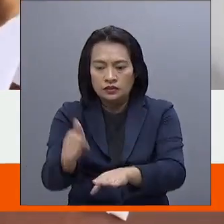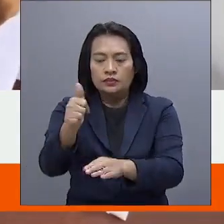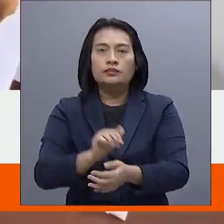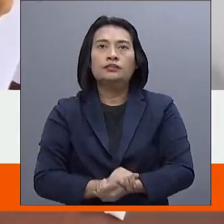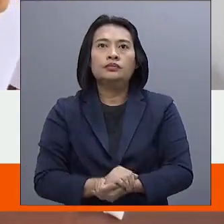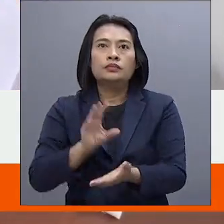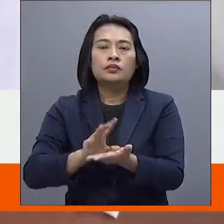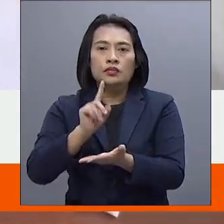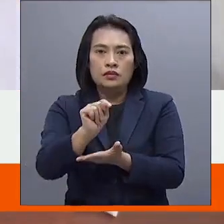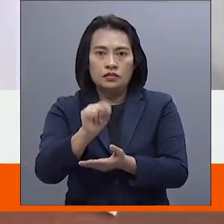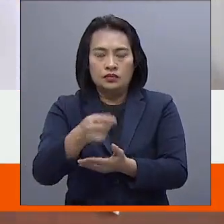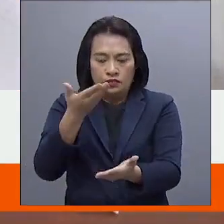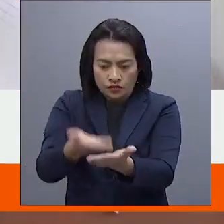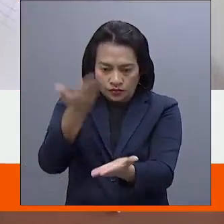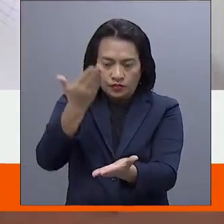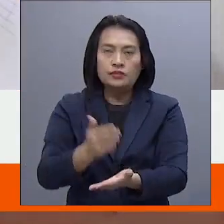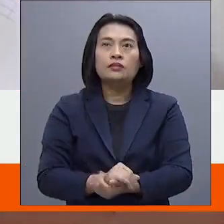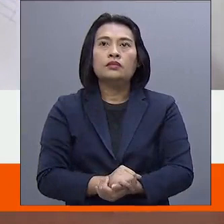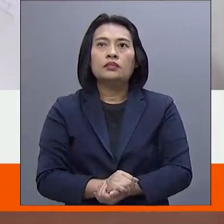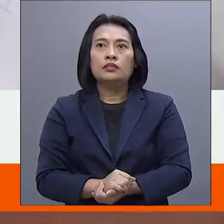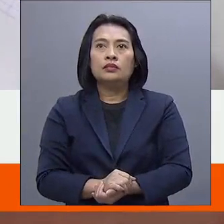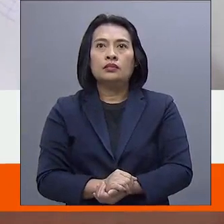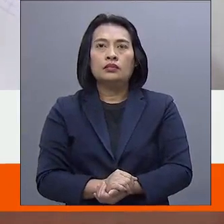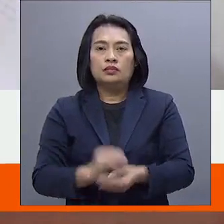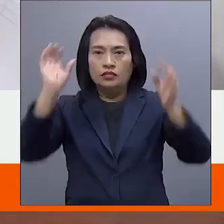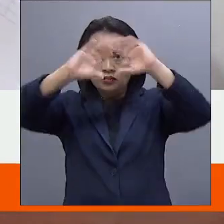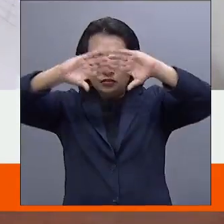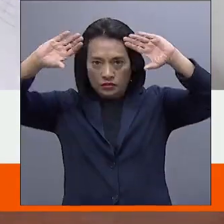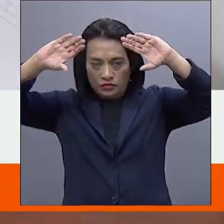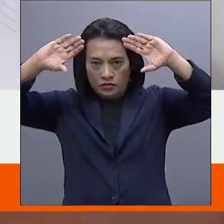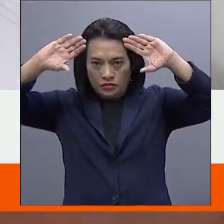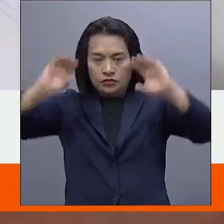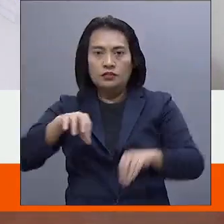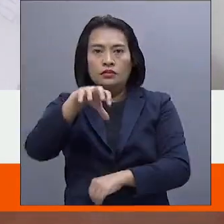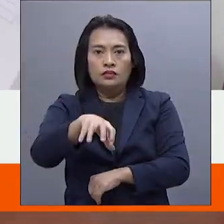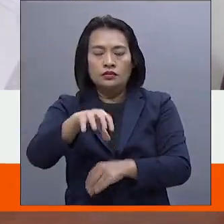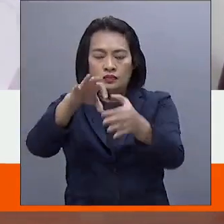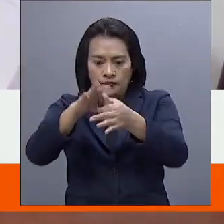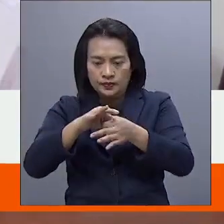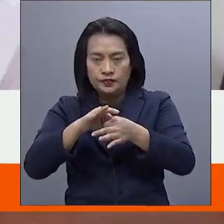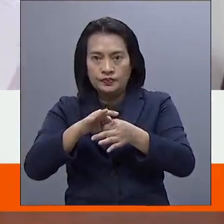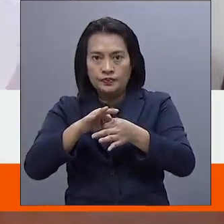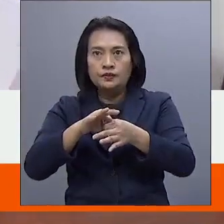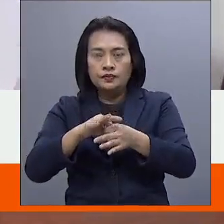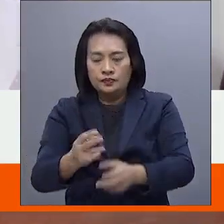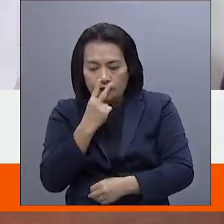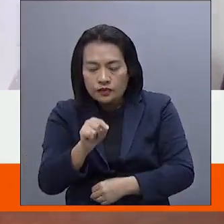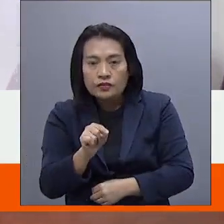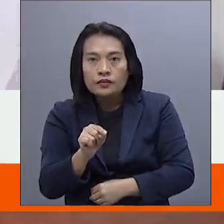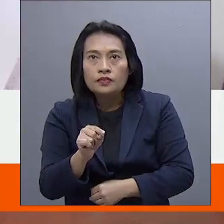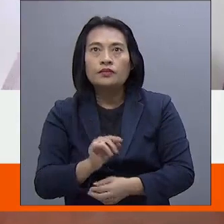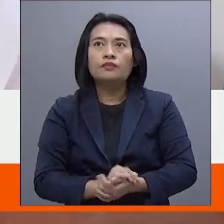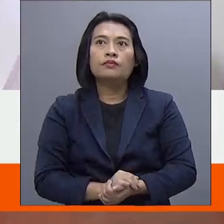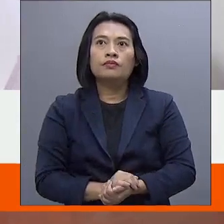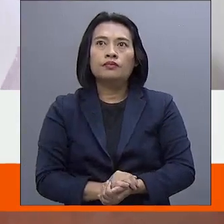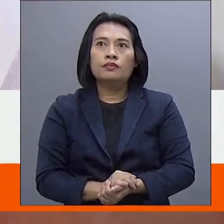ทุนเกิดขึ้นมาสูงนะเพราะฉะนั้นเนี่ยรัฐบาลหน่วยงานที่เกี่ยวข้องก็ต้องไปดูว่าไม่ใช่คุณเก็บได้เยอะนะ